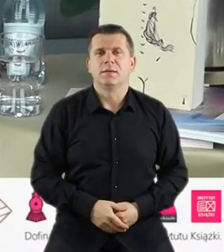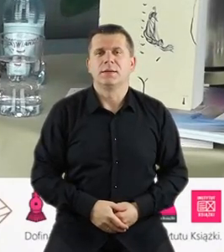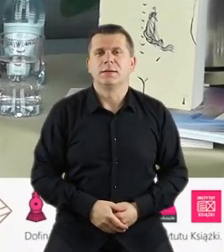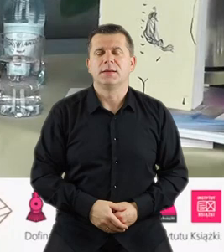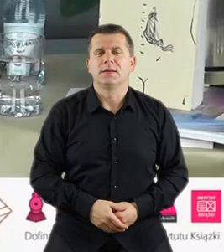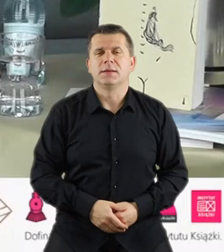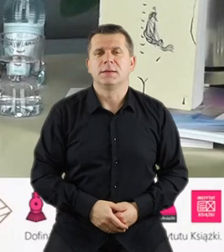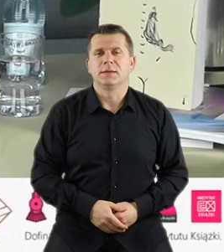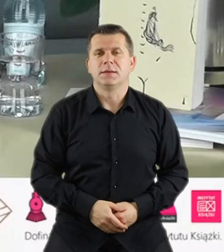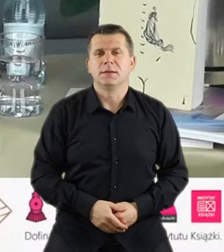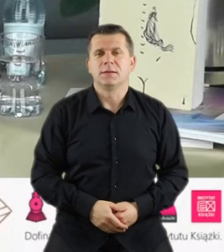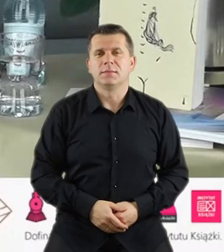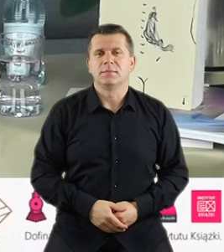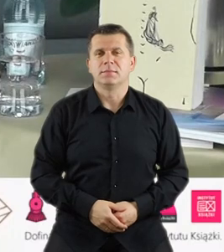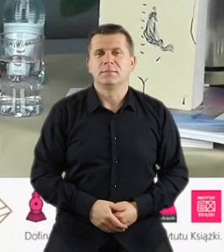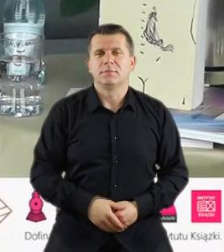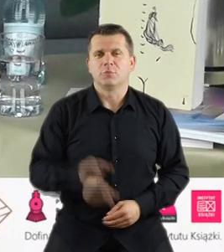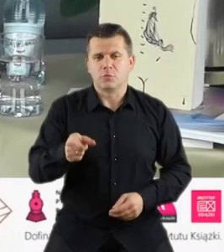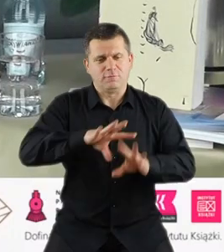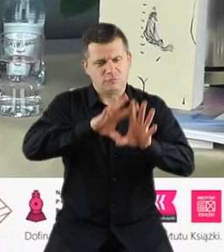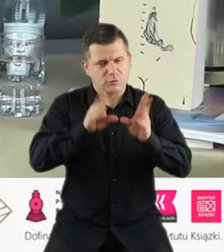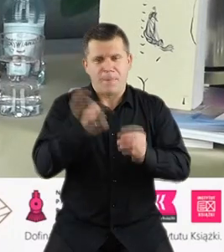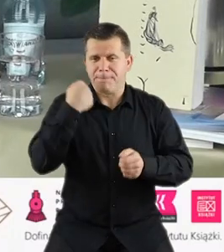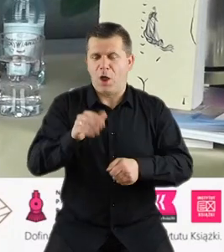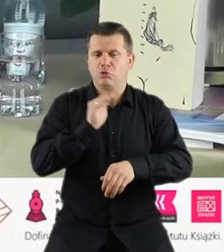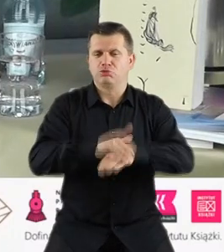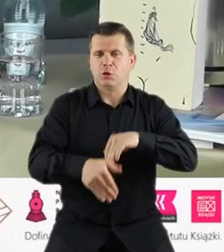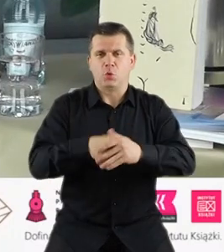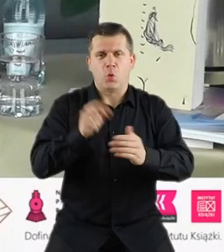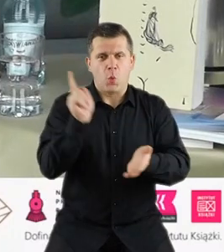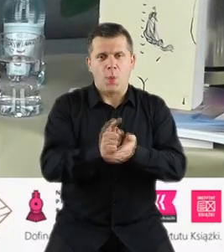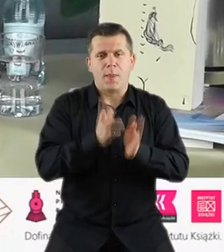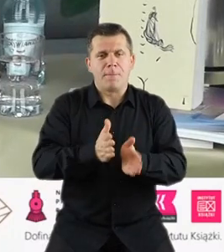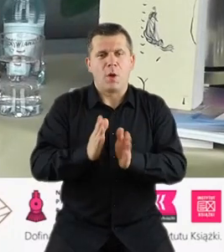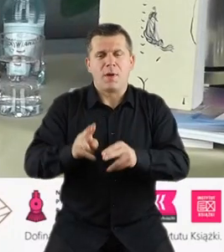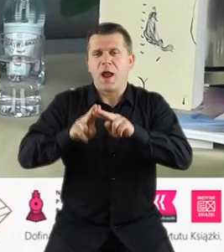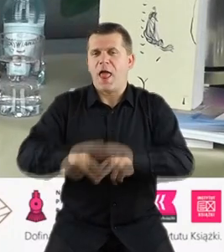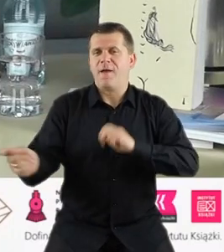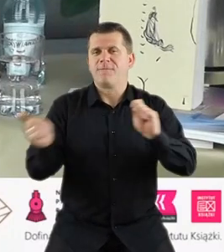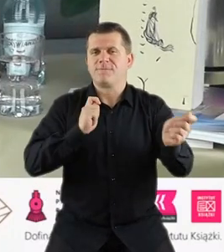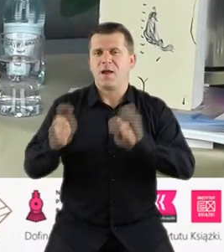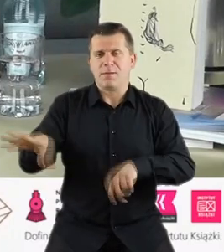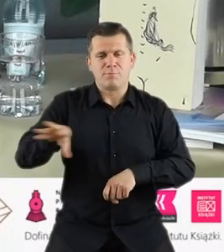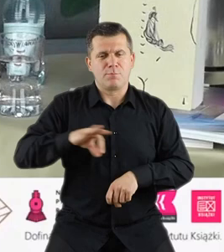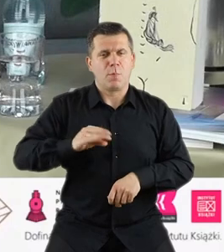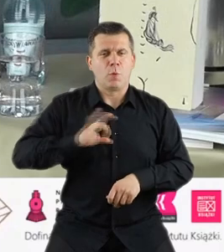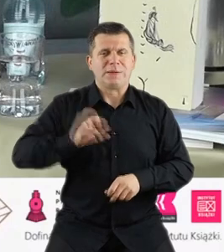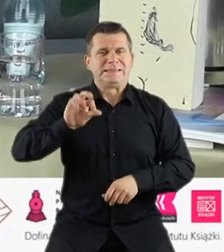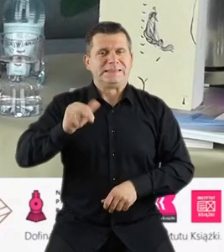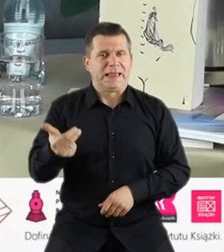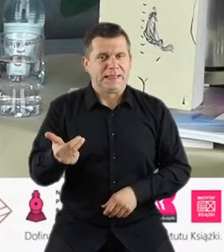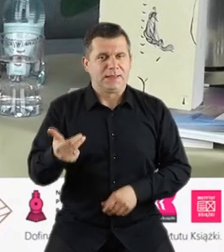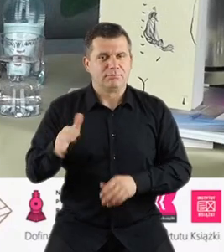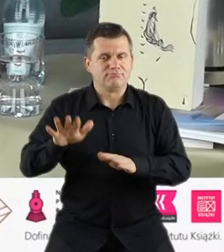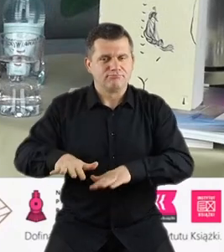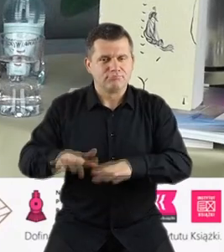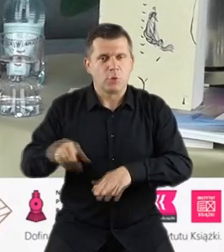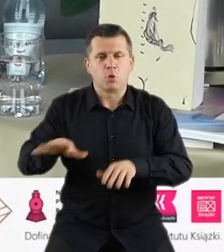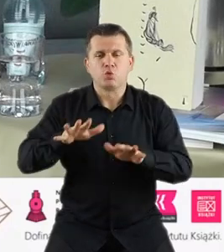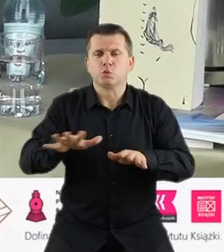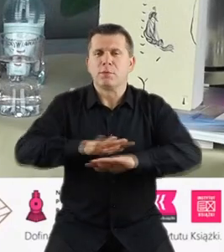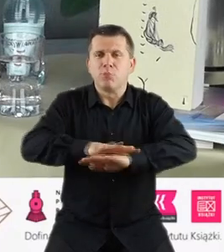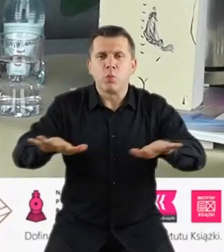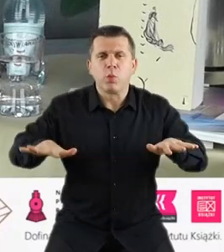do niego zadzwonić, ale to się wszystko bardzo szczęśliwie poukładało. Resztę wakacji spędziłam z moim synem. On